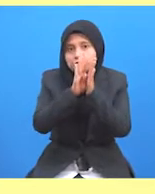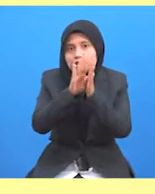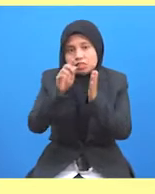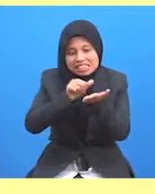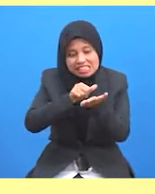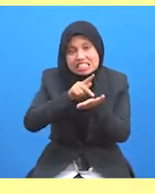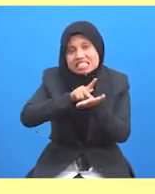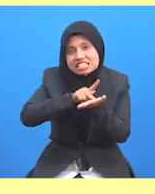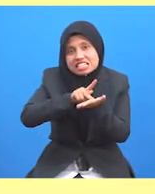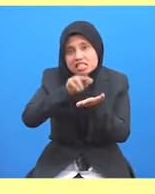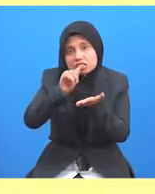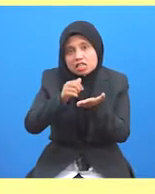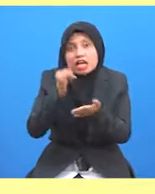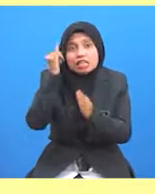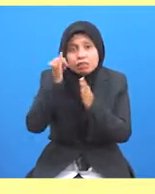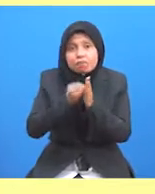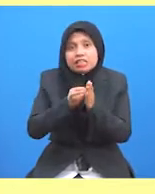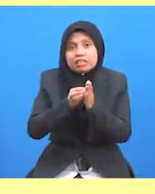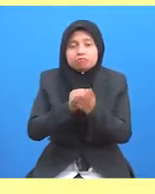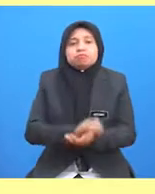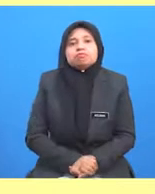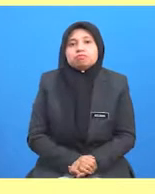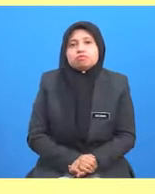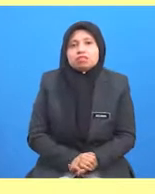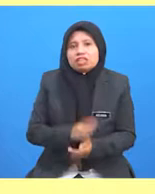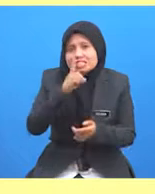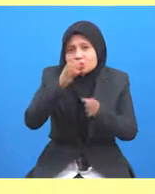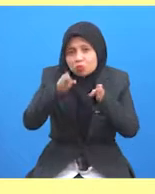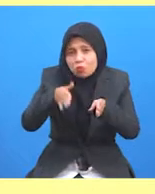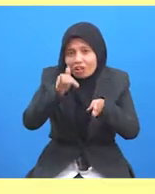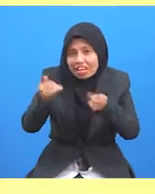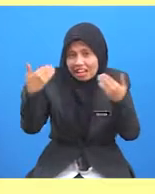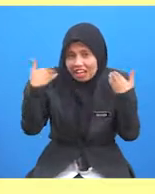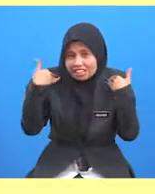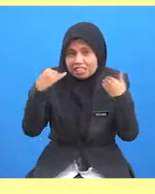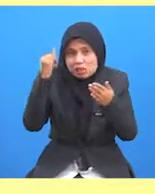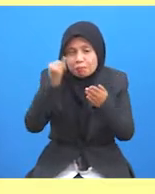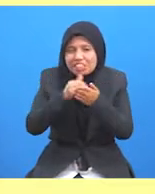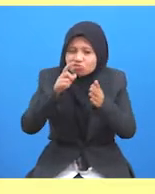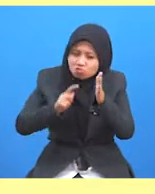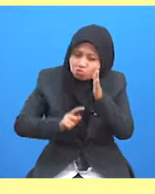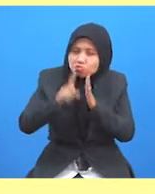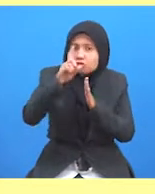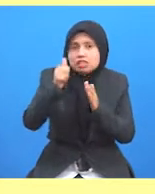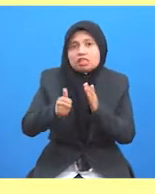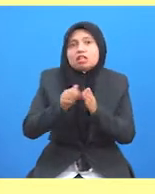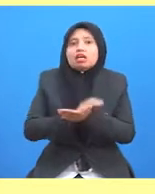haiwan. Murid-murid, amal soleh adalah bukti atau kesan daripada